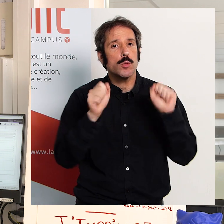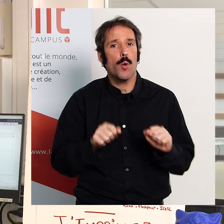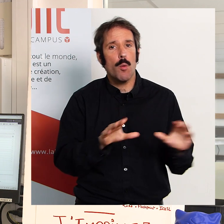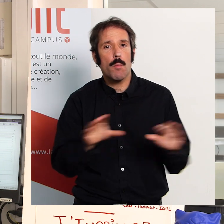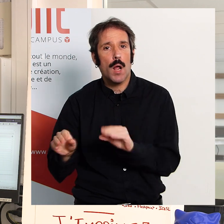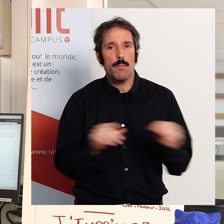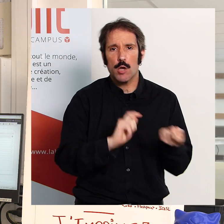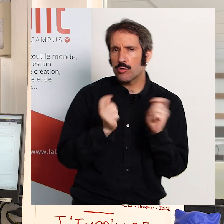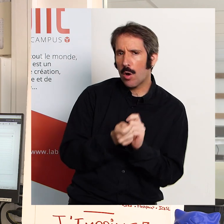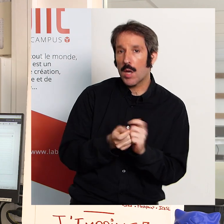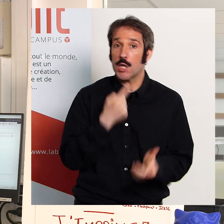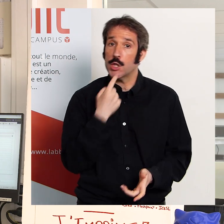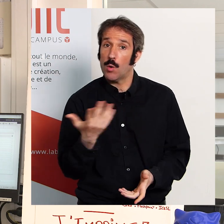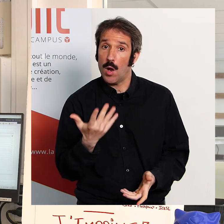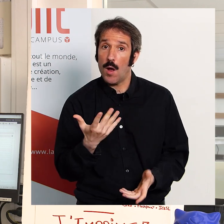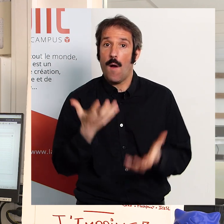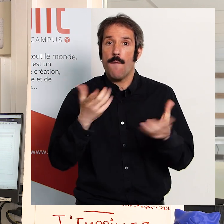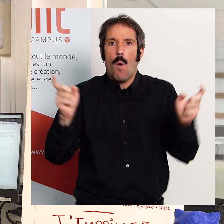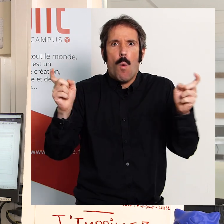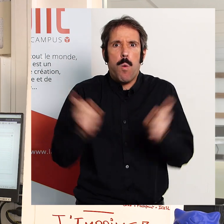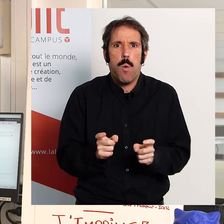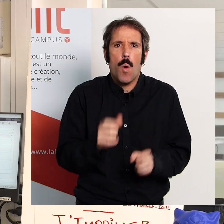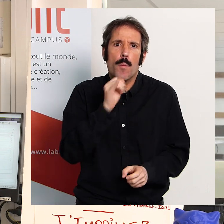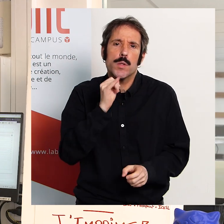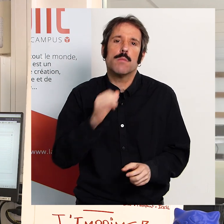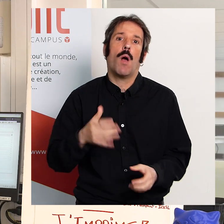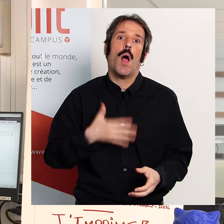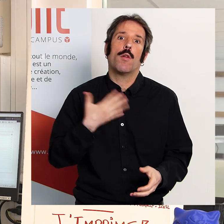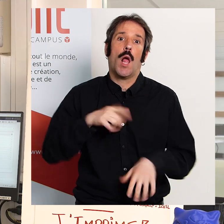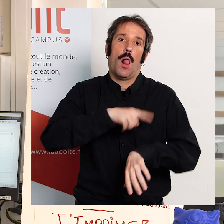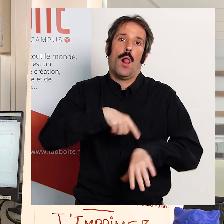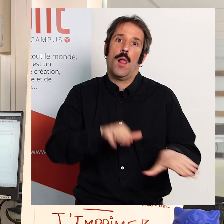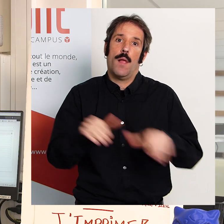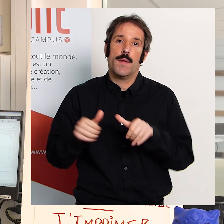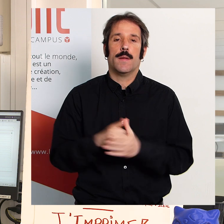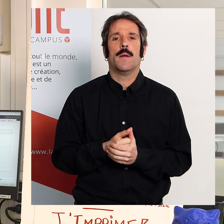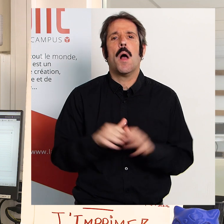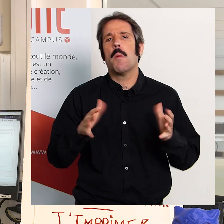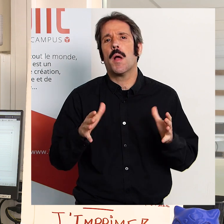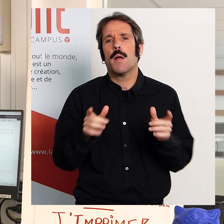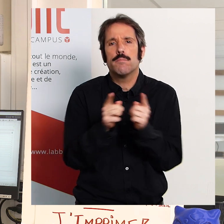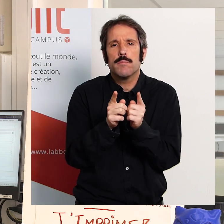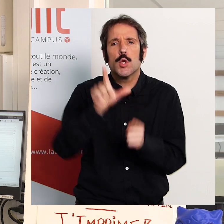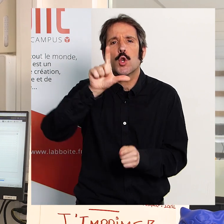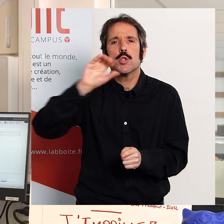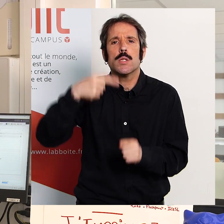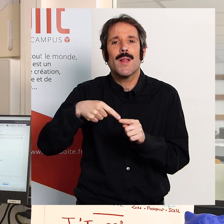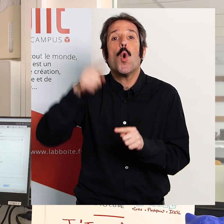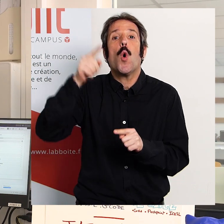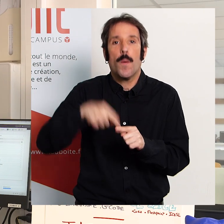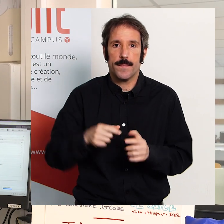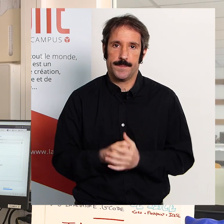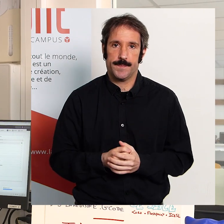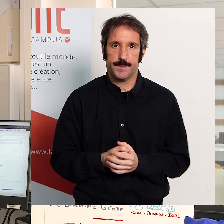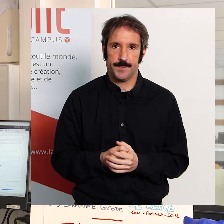et de positionnement. Donc là, je vais me dire que je vais le faire beaucoup plus petit pour gagner du temps. Voilà, là, il fait à peu près 2 cm